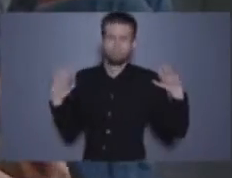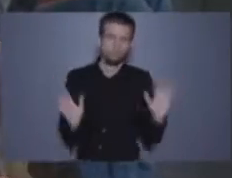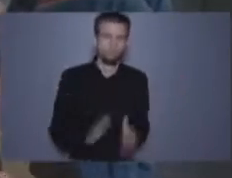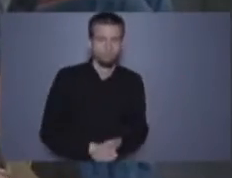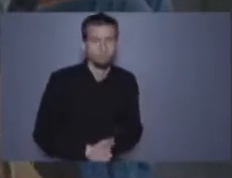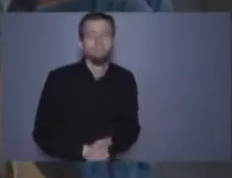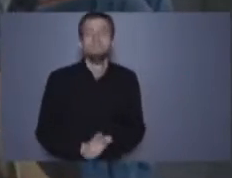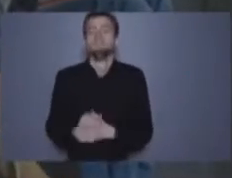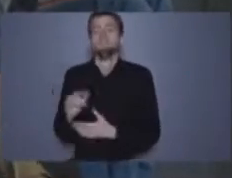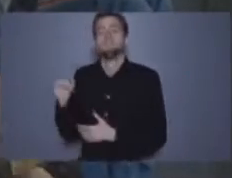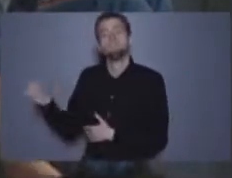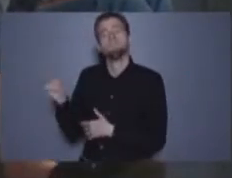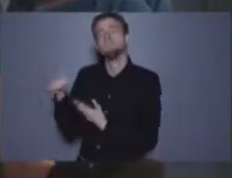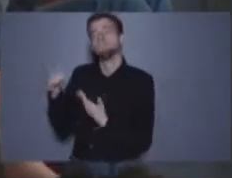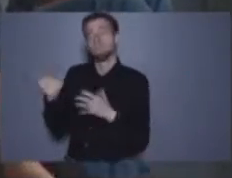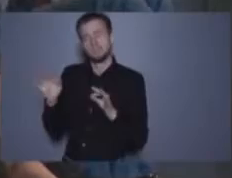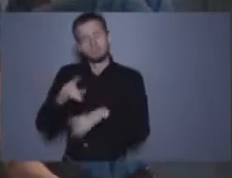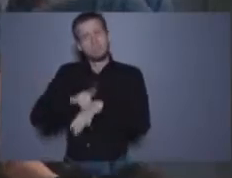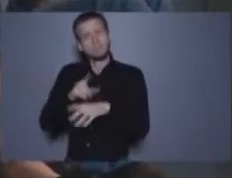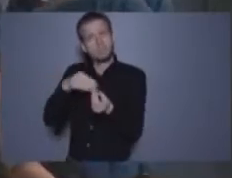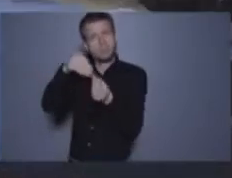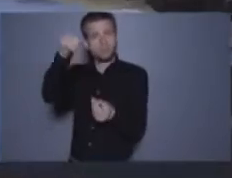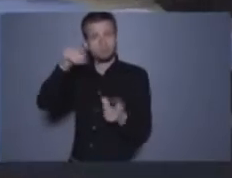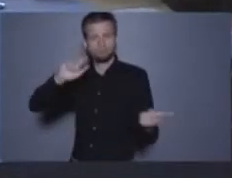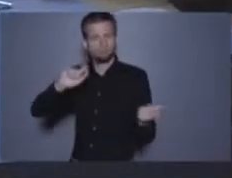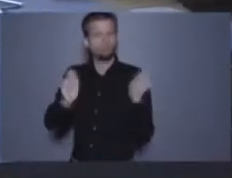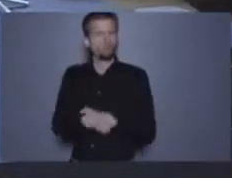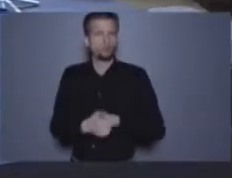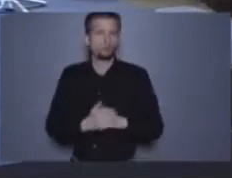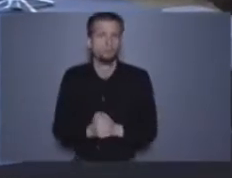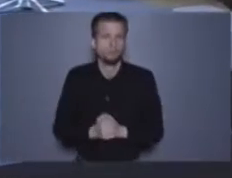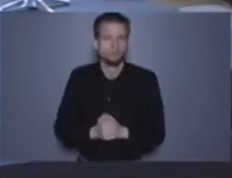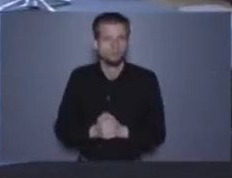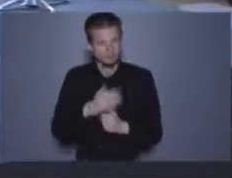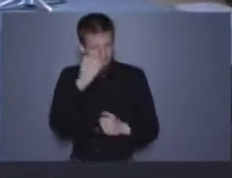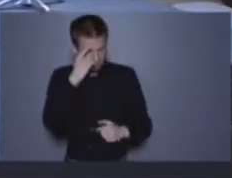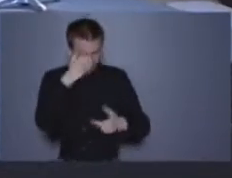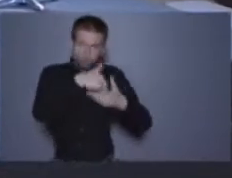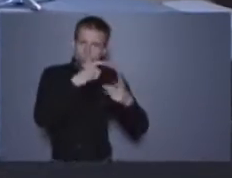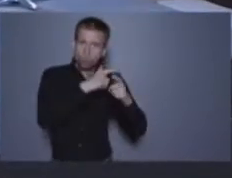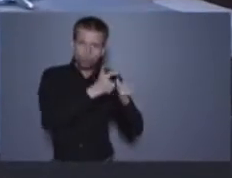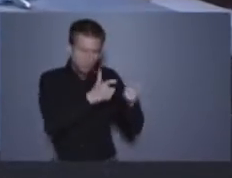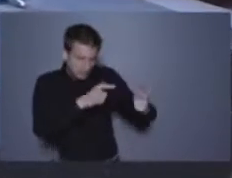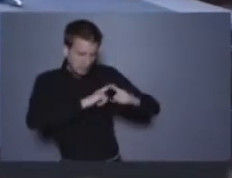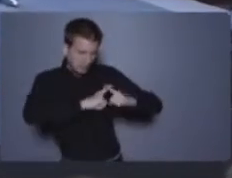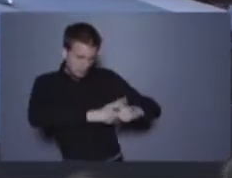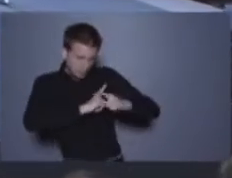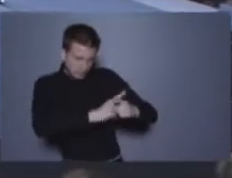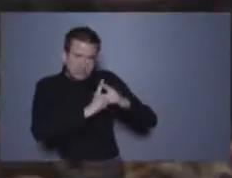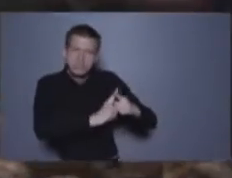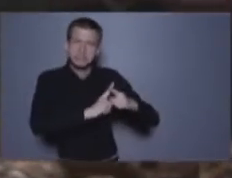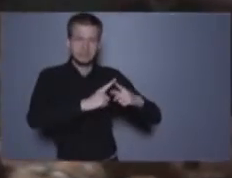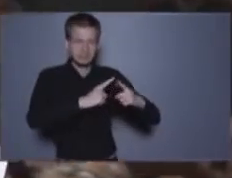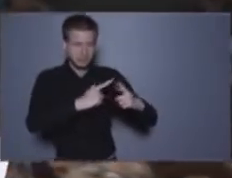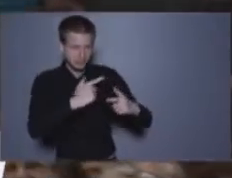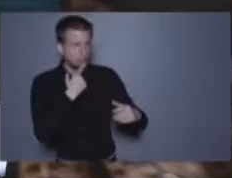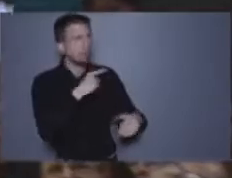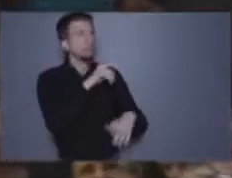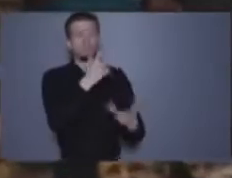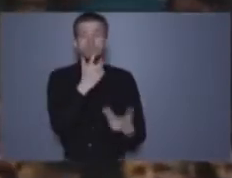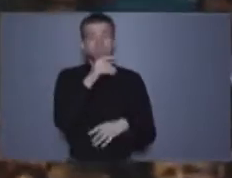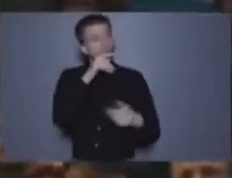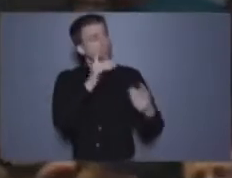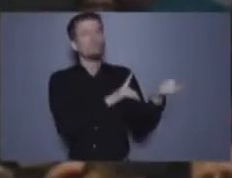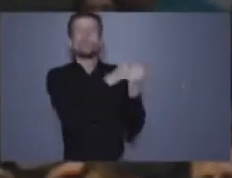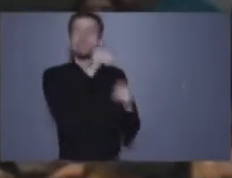Elle a transformé les heures supplémentaires et elle ne coûte plus si à la négociation dans l'entreprise où vous pourrez voir votre patron. Patron, on